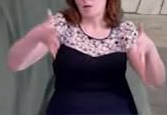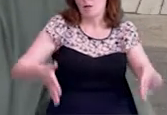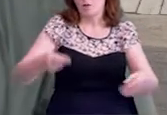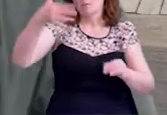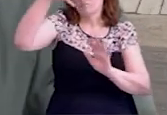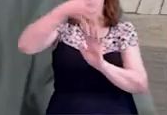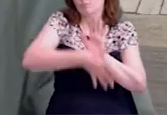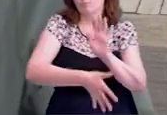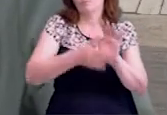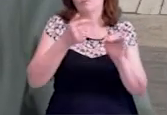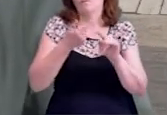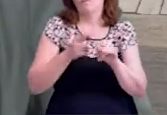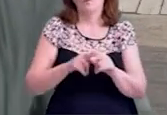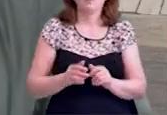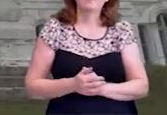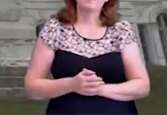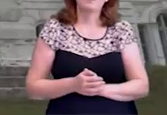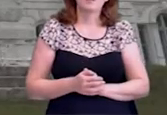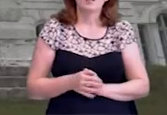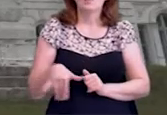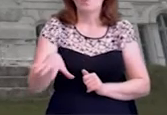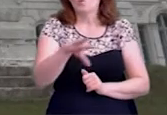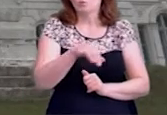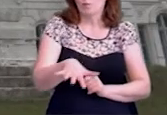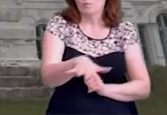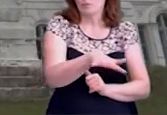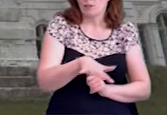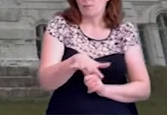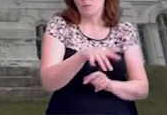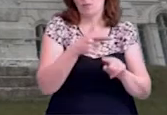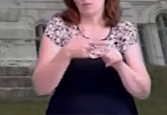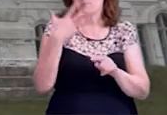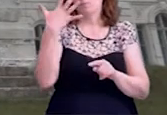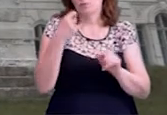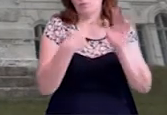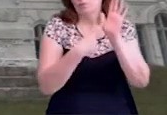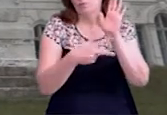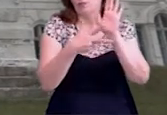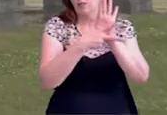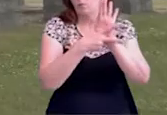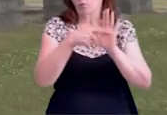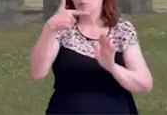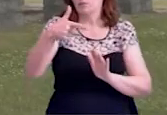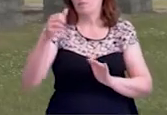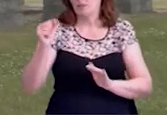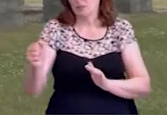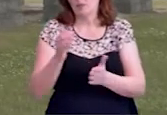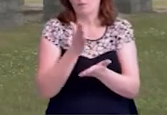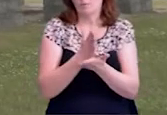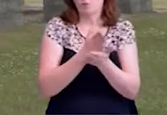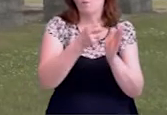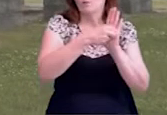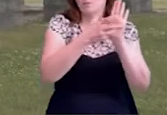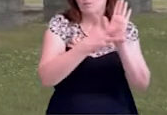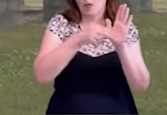замикання, порушена гідроізоляція. Усього ж на території заповідника, а це 568 гектарів, розташовані 18